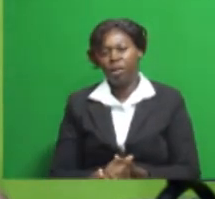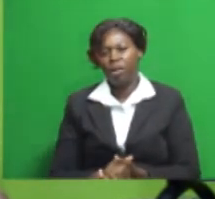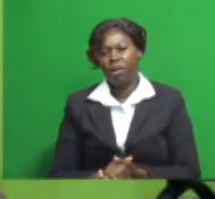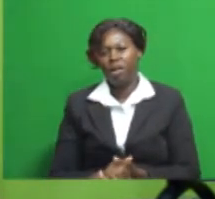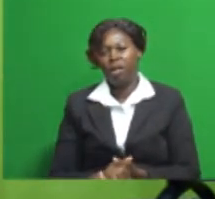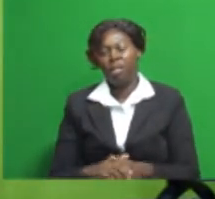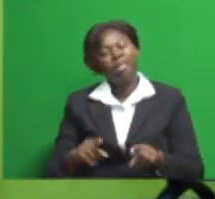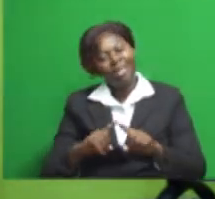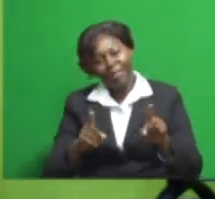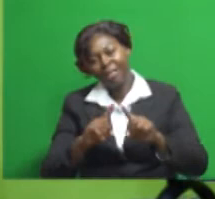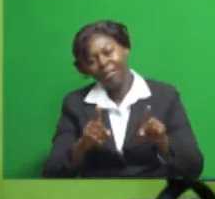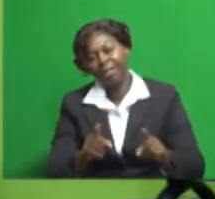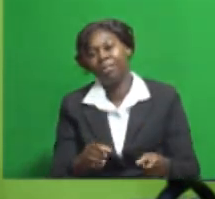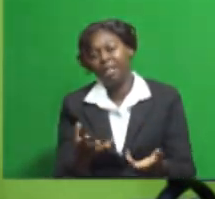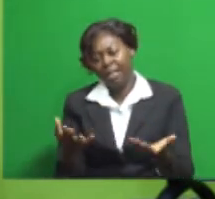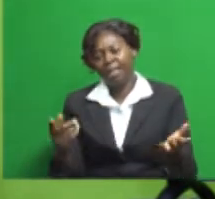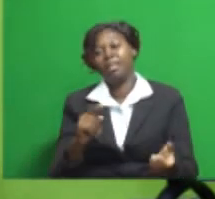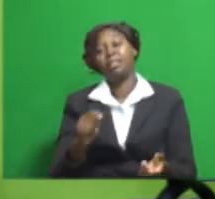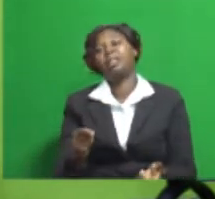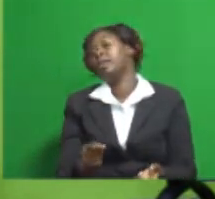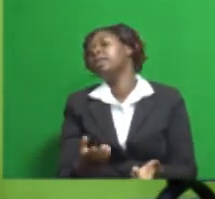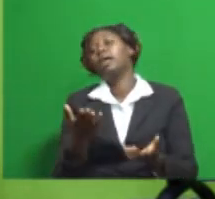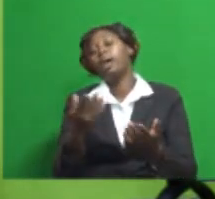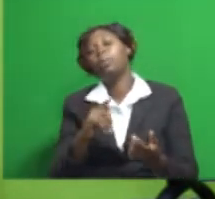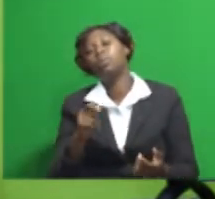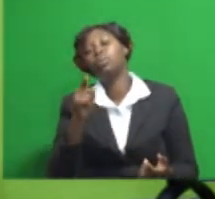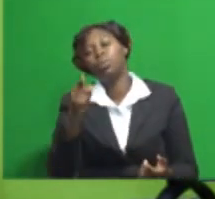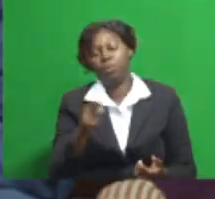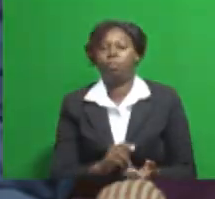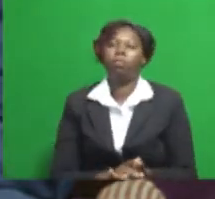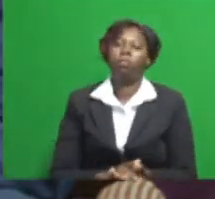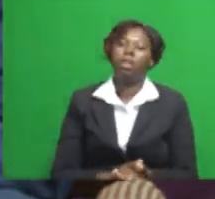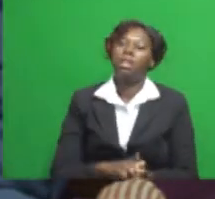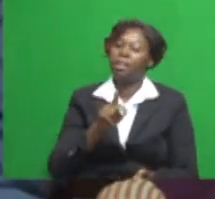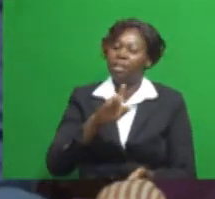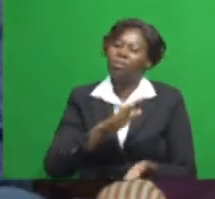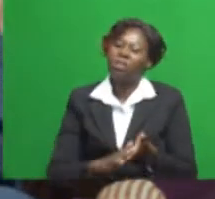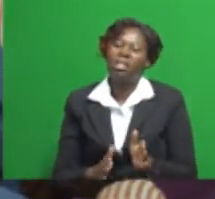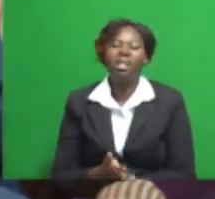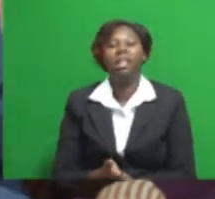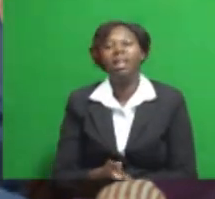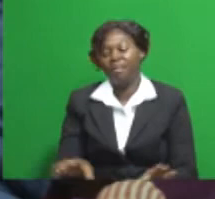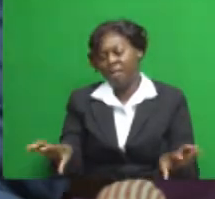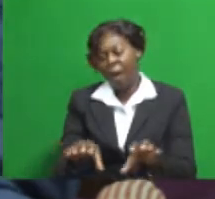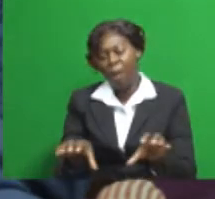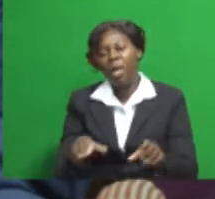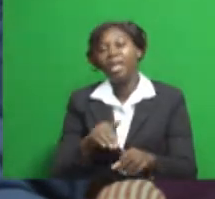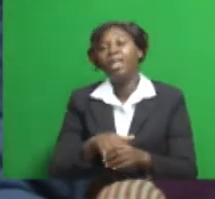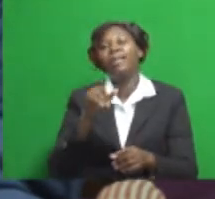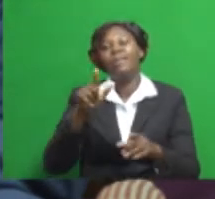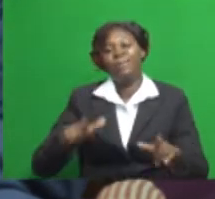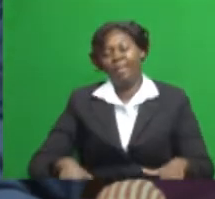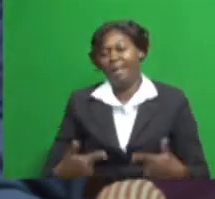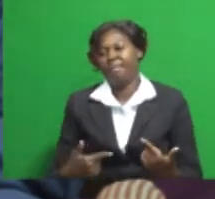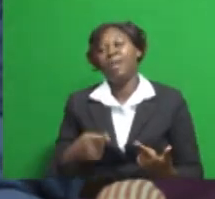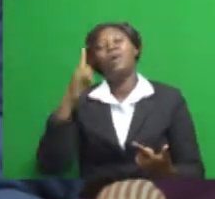hwedu. Kakutyisidzirwa kesaka akashande. Nekuti Mwari wedu tichimuteerera tichivimba naye simba rekurwira